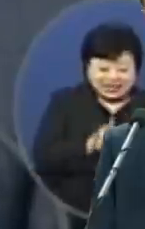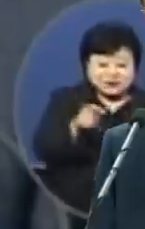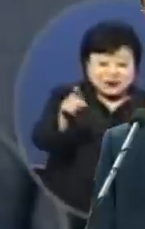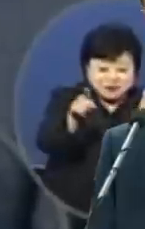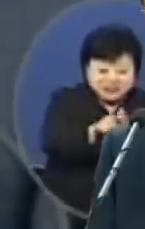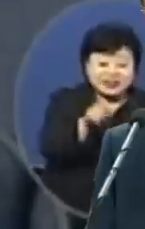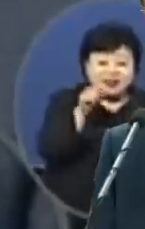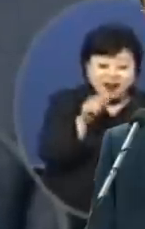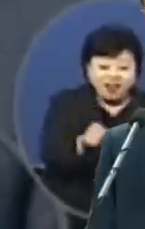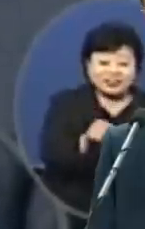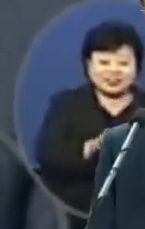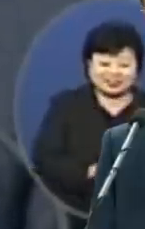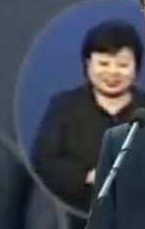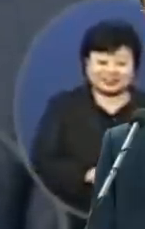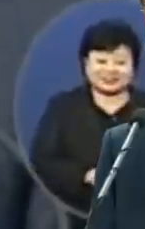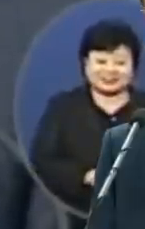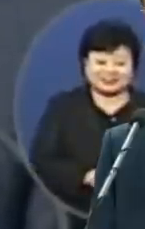것이